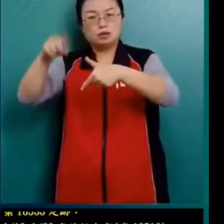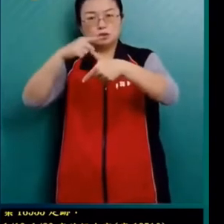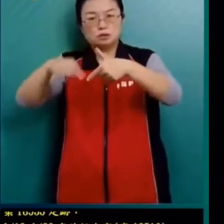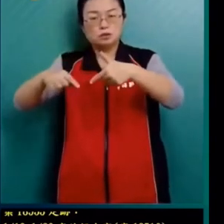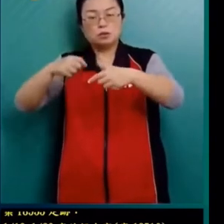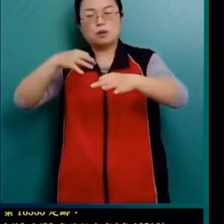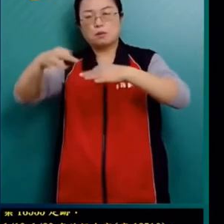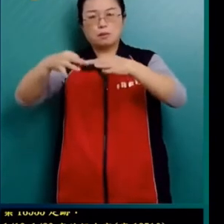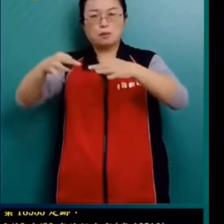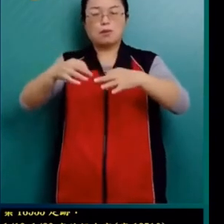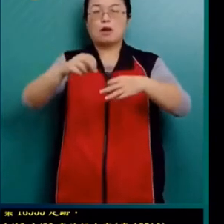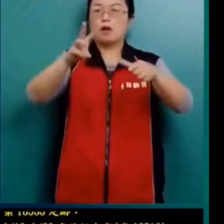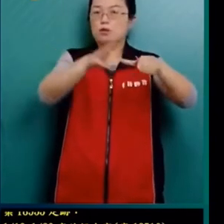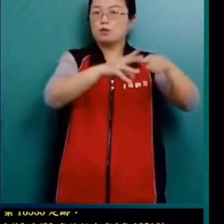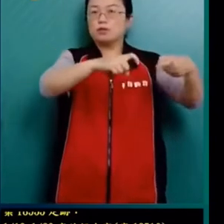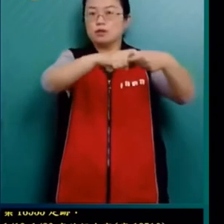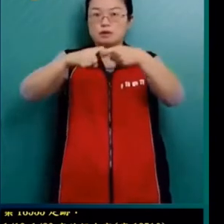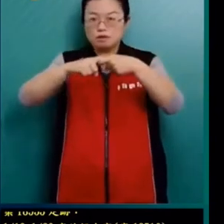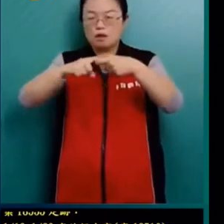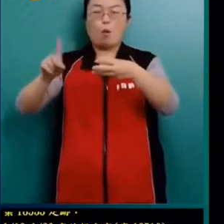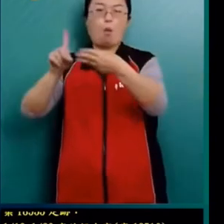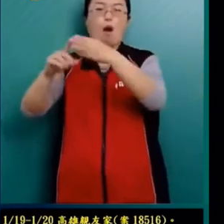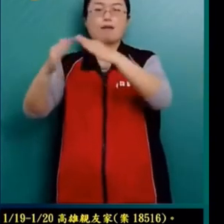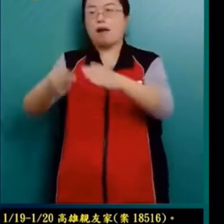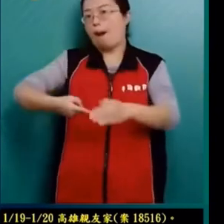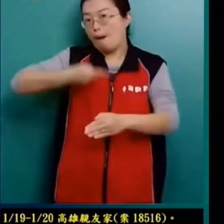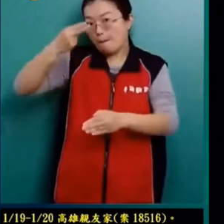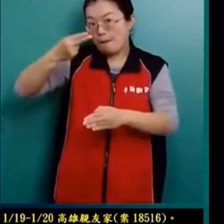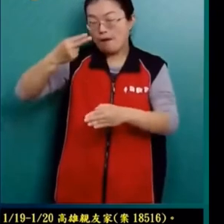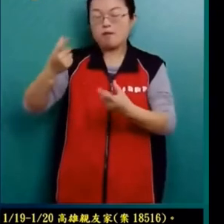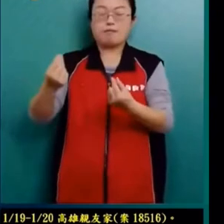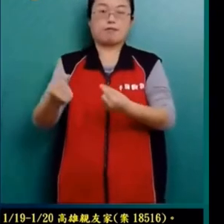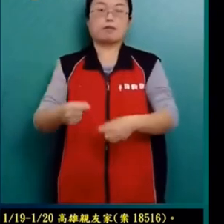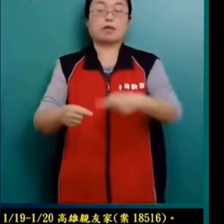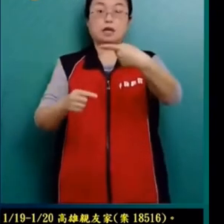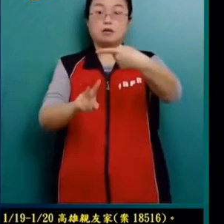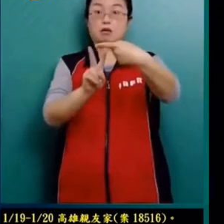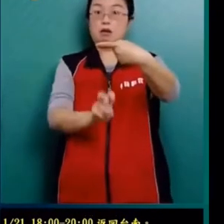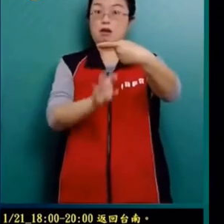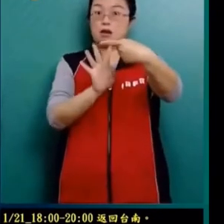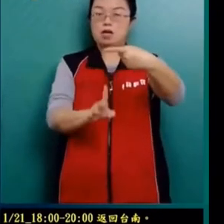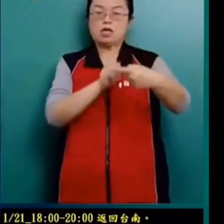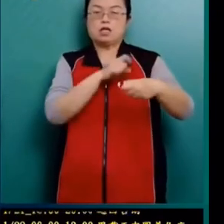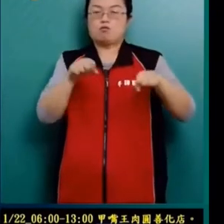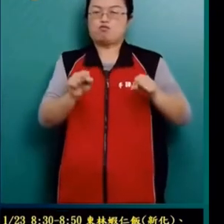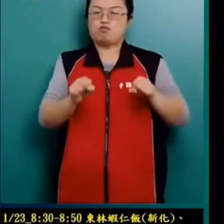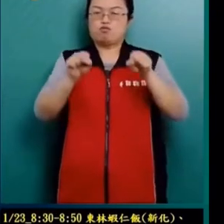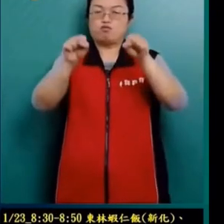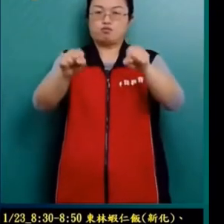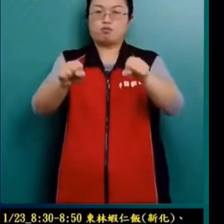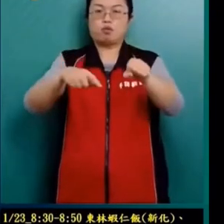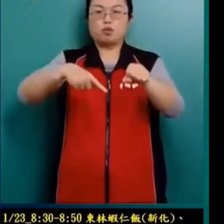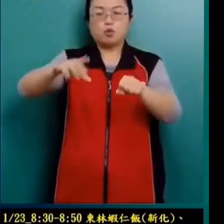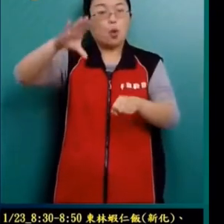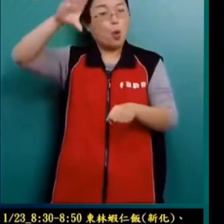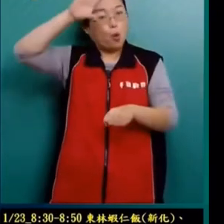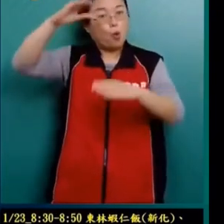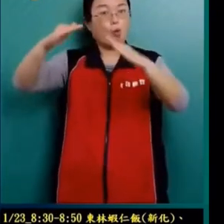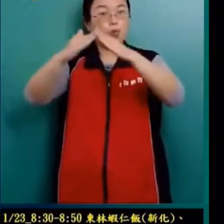善化中正店，有到王家面店这些。那1月24号有自行骑车到胡厝里商店买一个肉粽，